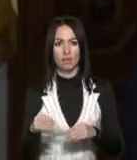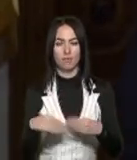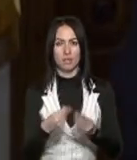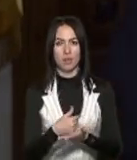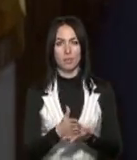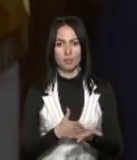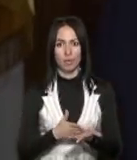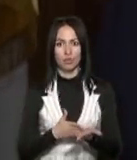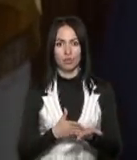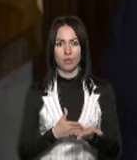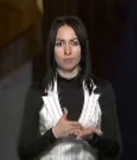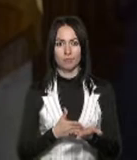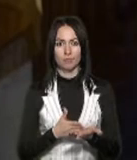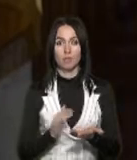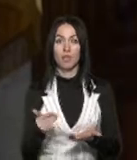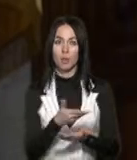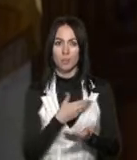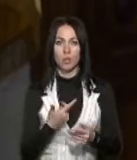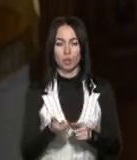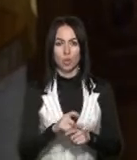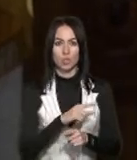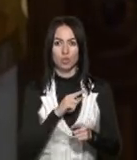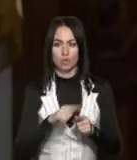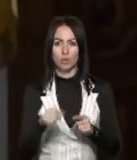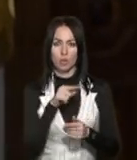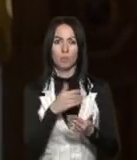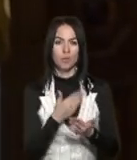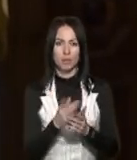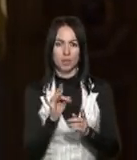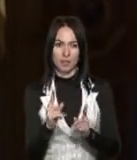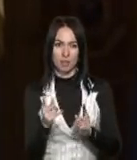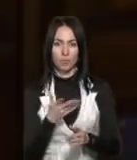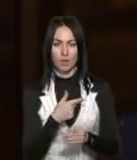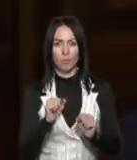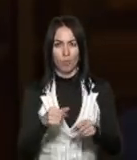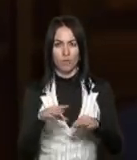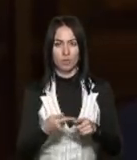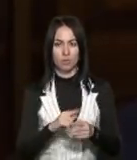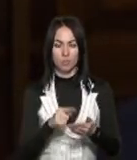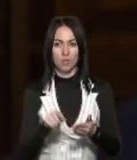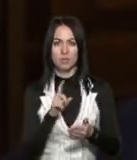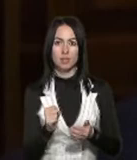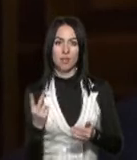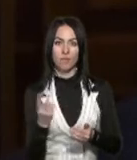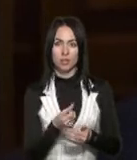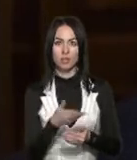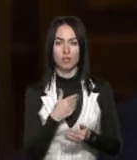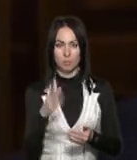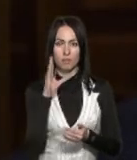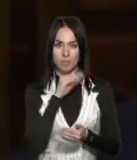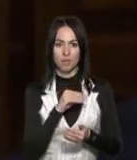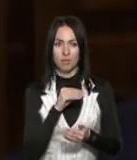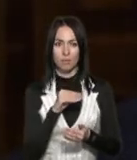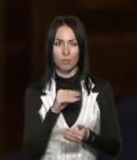Да, буде. І ми досить швидко, там приблизно терміни, в які ми можемо вирішити це питання. І за 2 тижні ми встигнемо